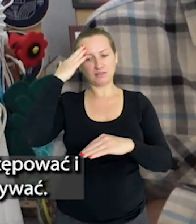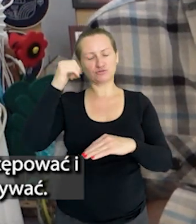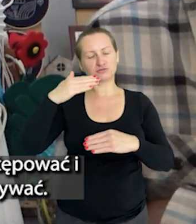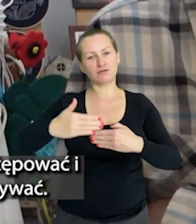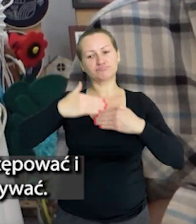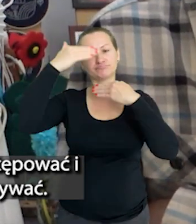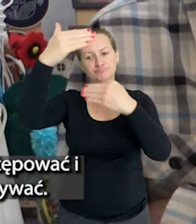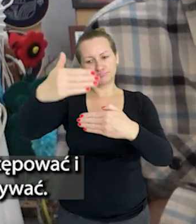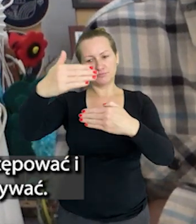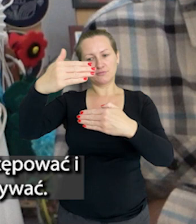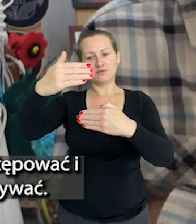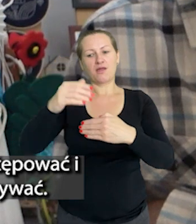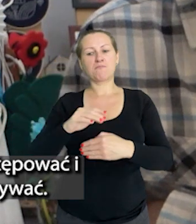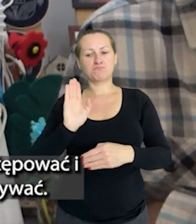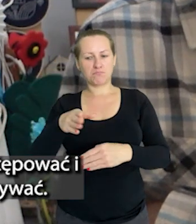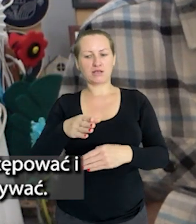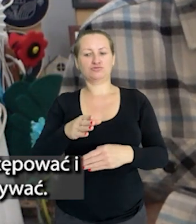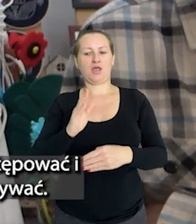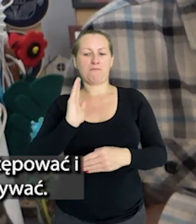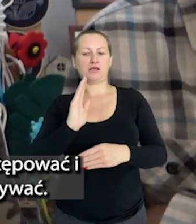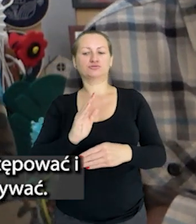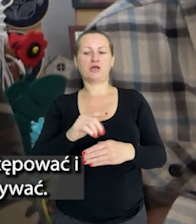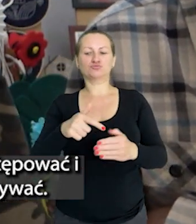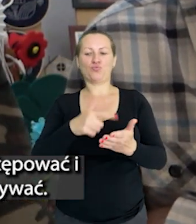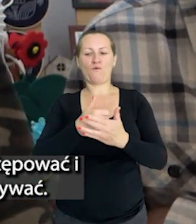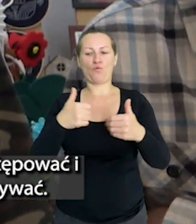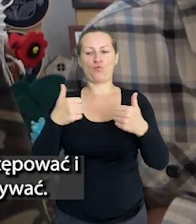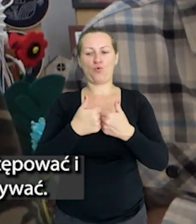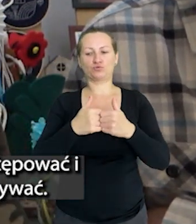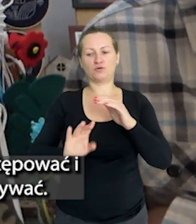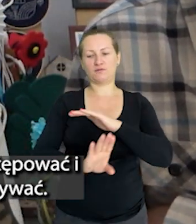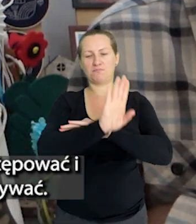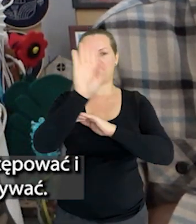po kolejny. Miło nam było tutaj. Miło było nas.